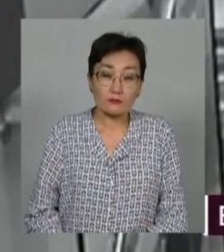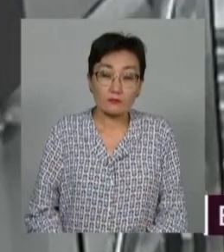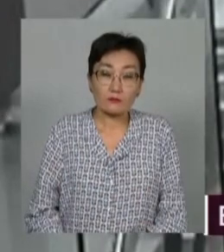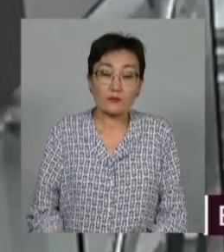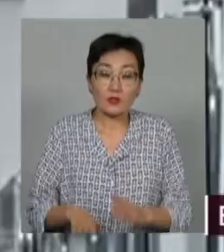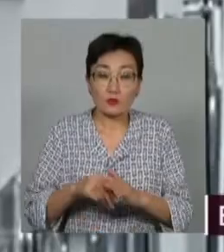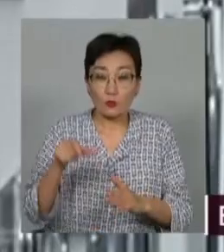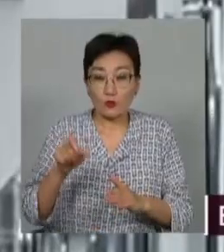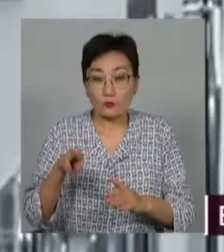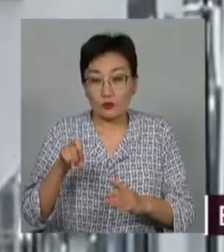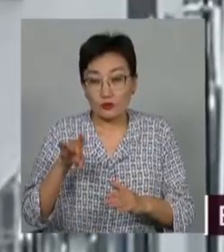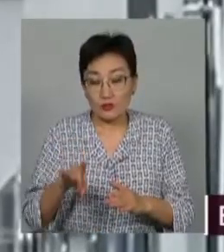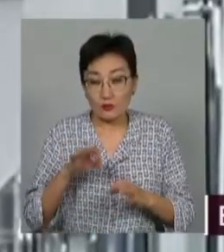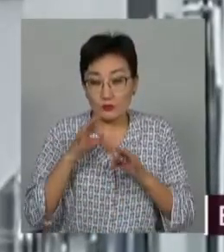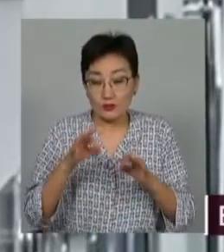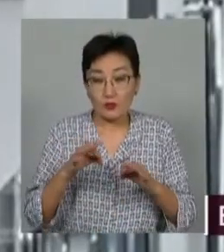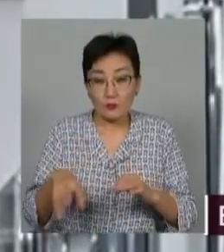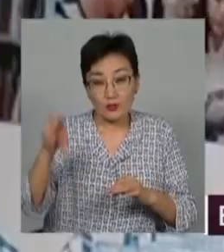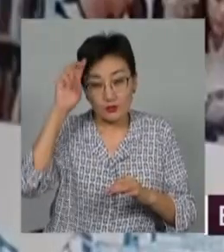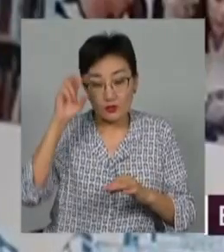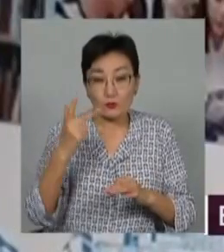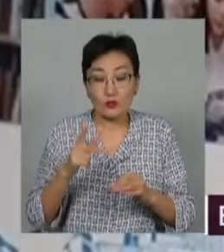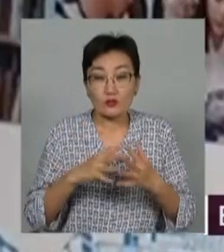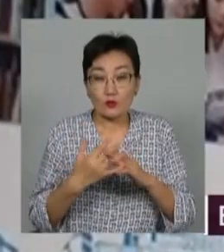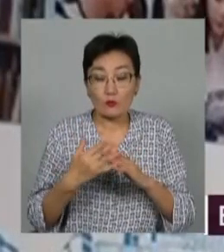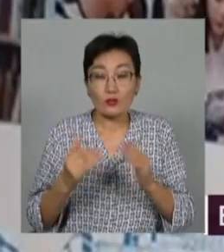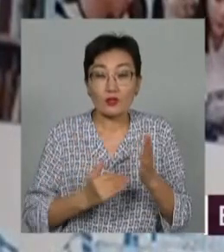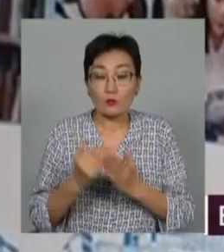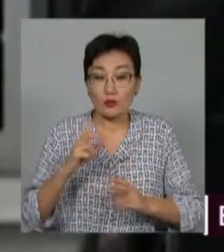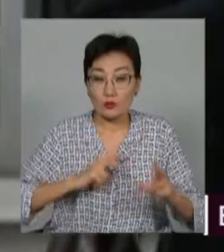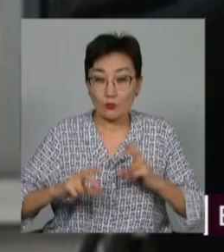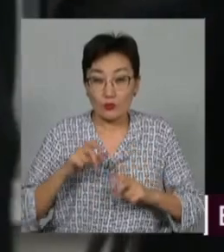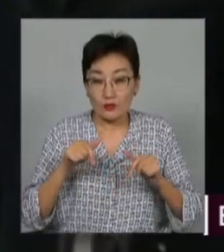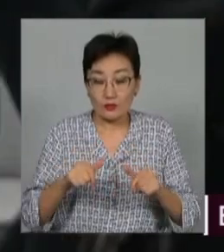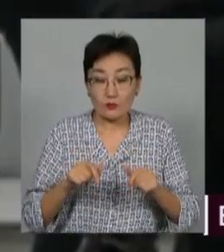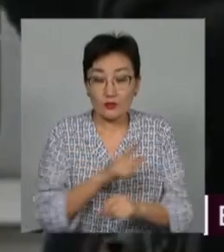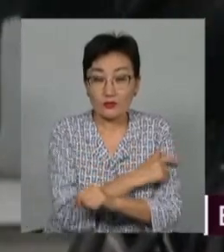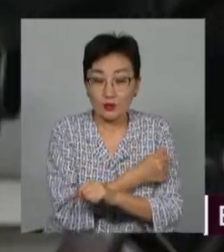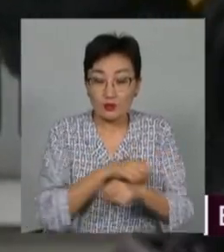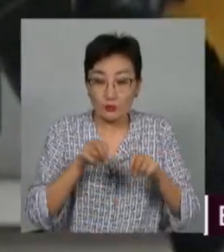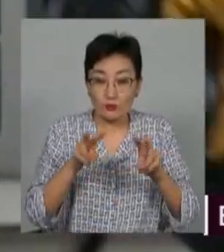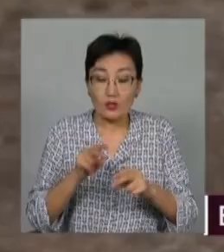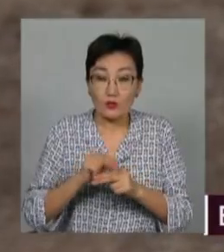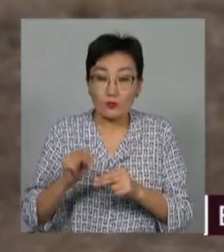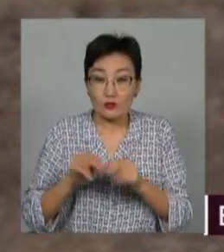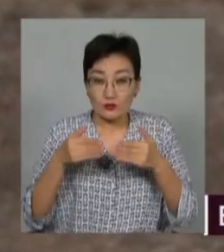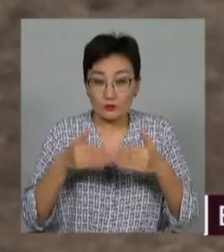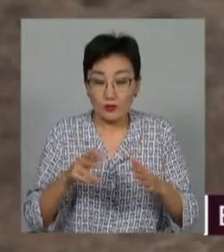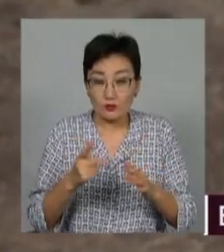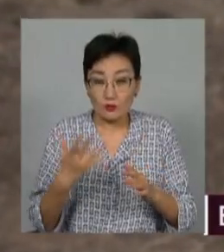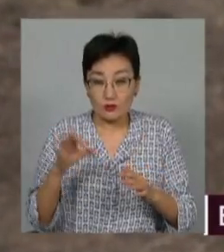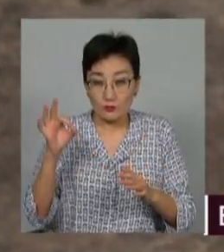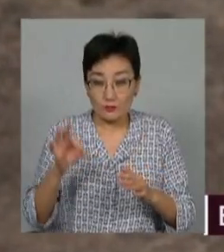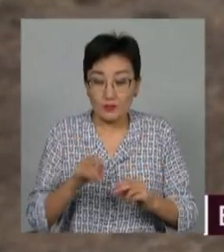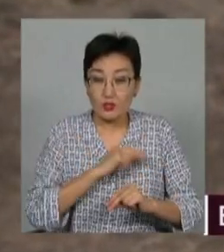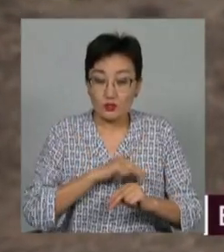сенат депутаты Мұхтар Жұмағазиевтің сөзінше, мемлекеттік үш аграрлық жоғарғы оқу орындарын бұйыл ветеринария мамандығы бойынша оқып шыққандардың 35%